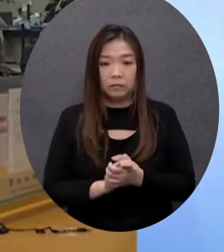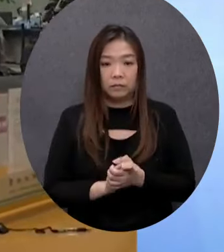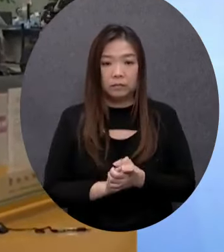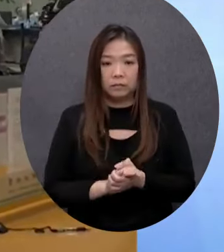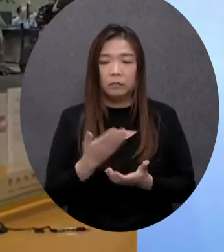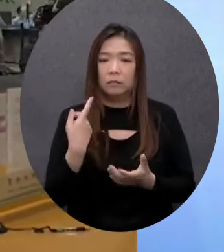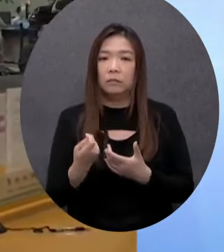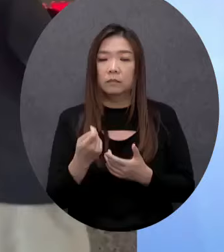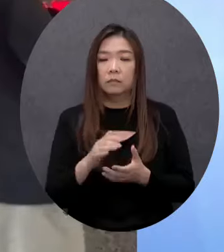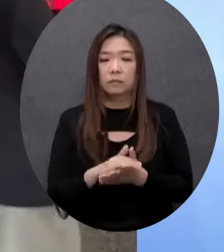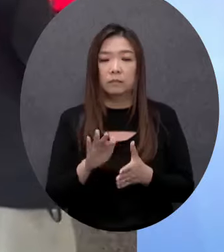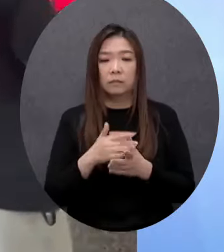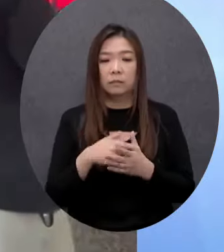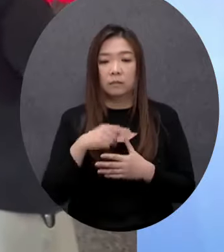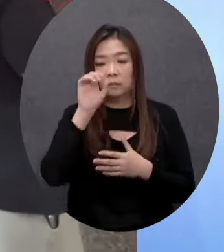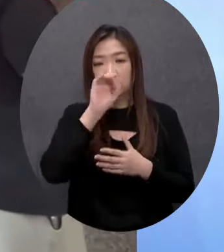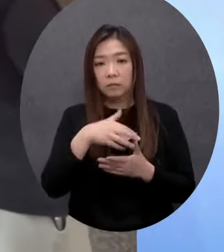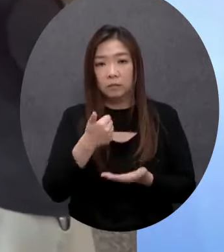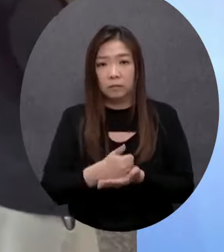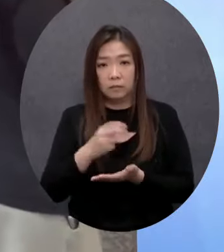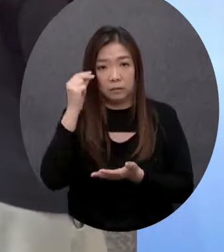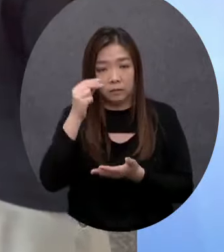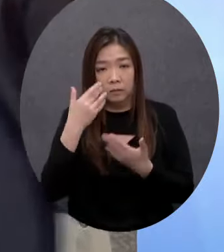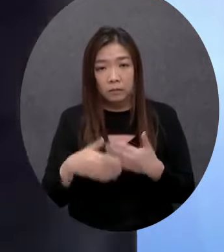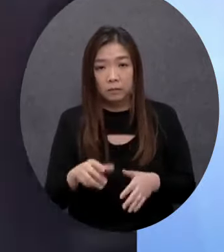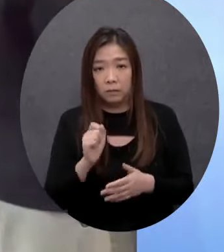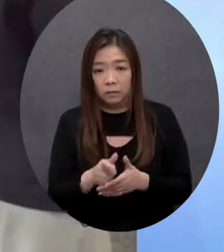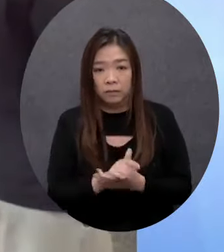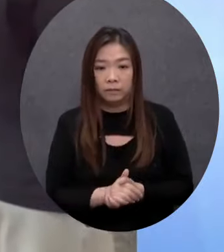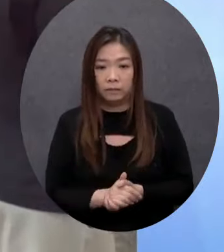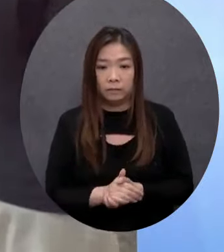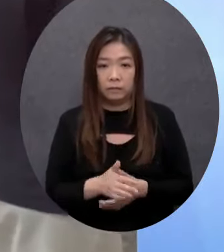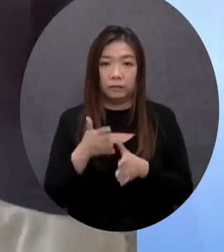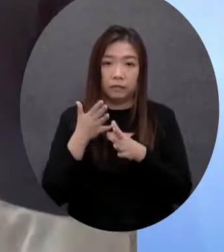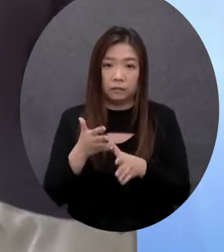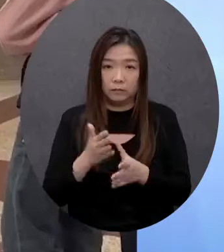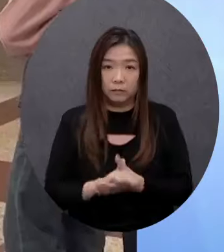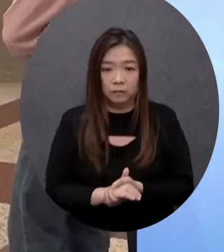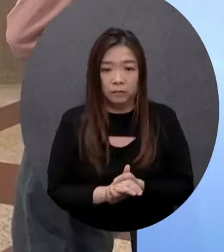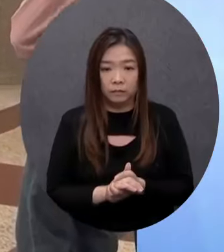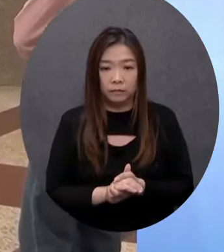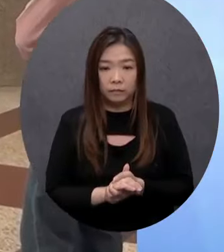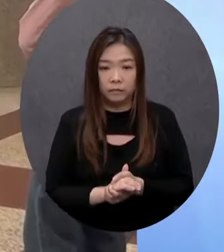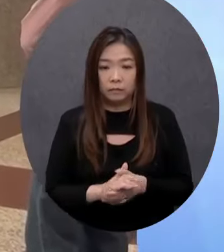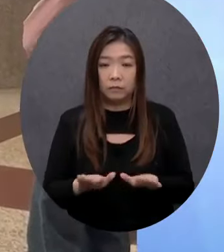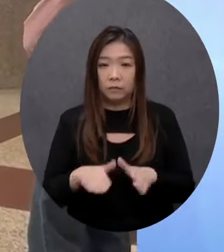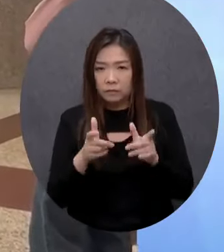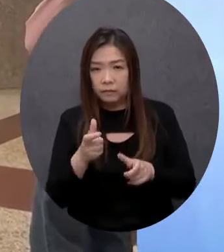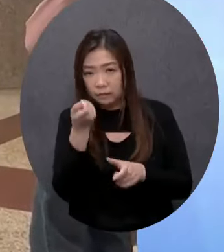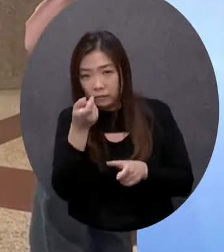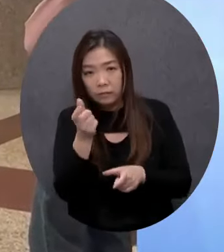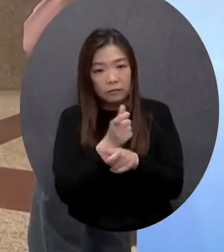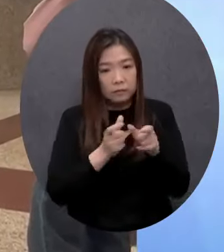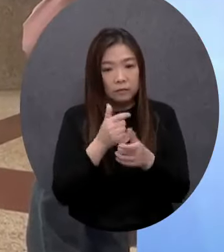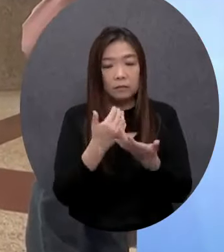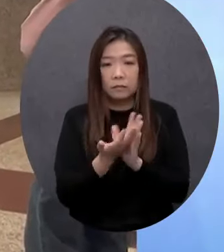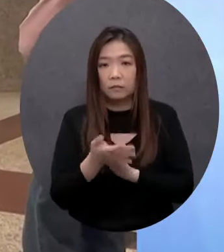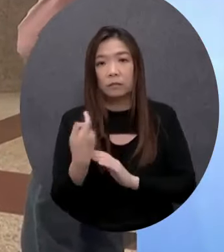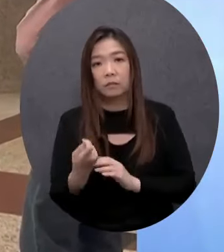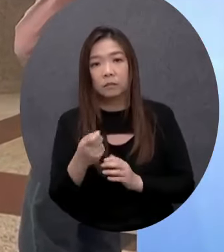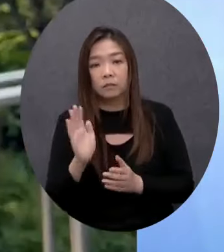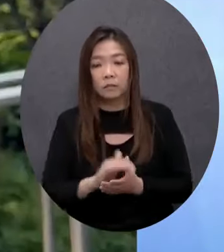便的，因为我们有的时候并不是说只待7天就结束的，对那个旅游啊，然后包括开展一些小生意啊，可能会更便利